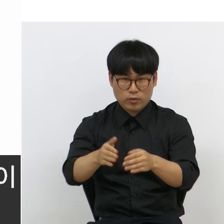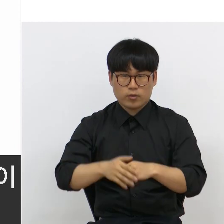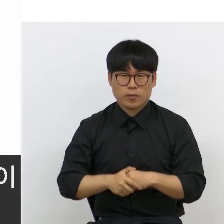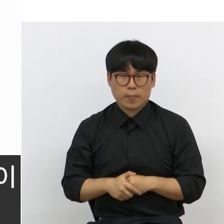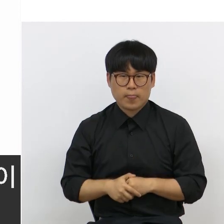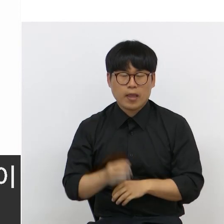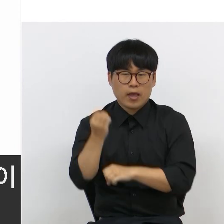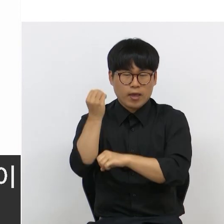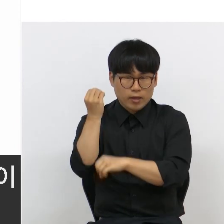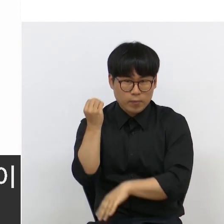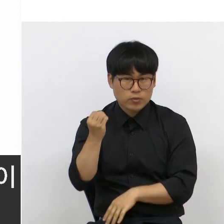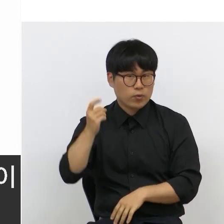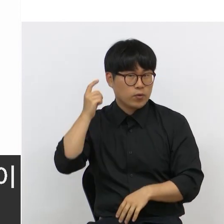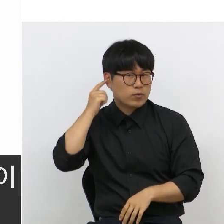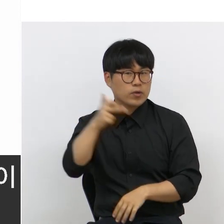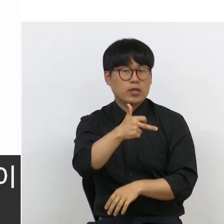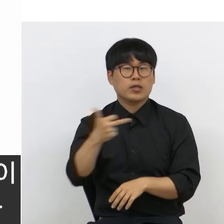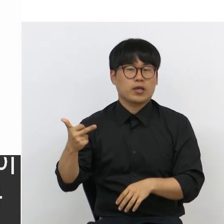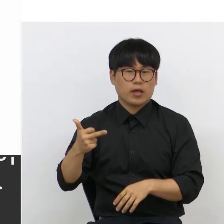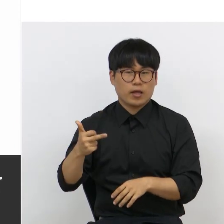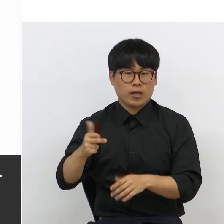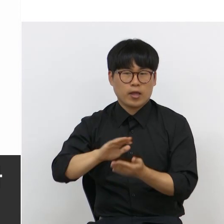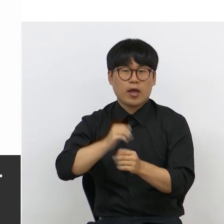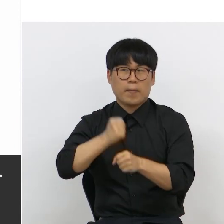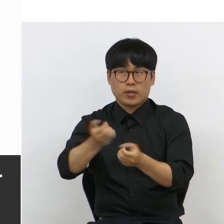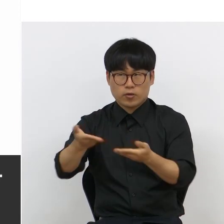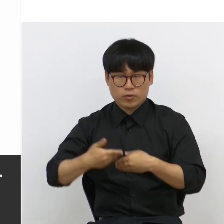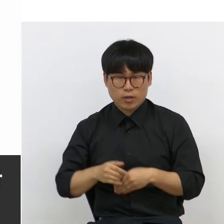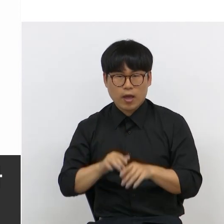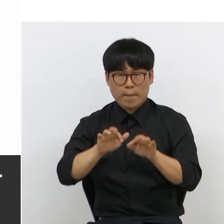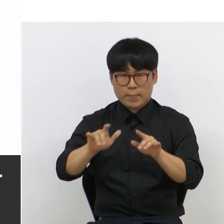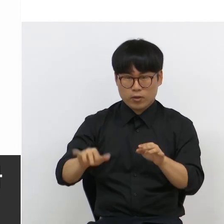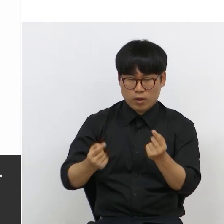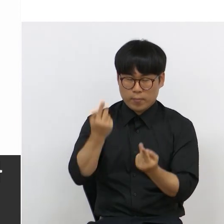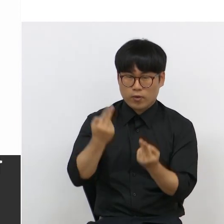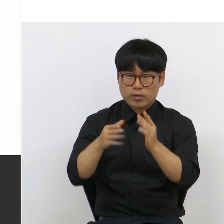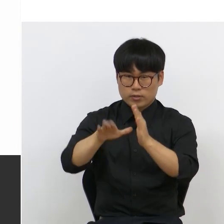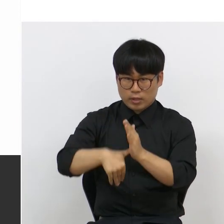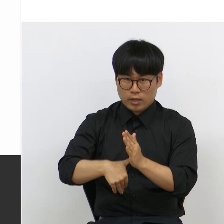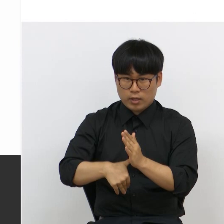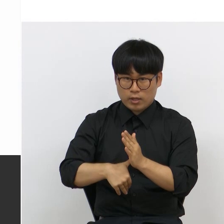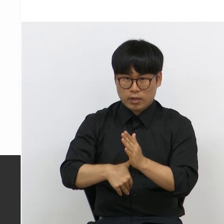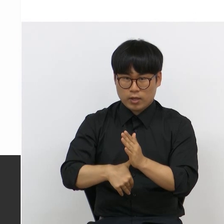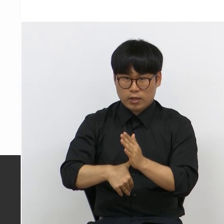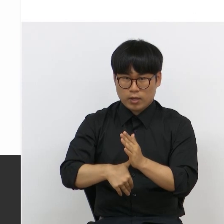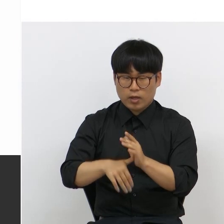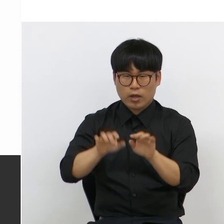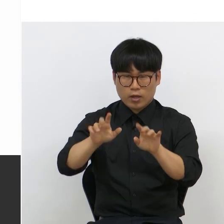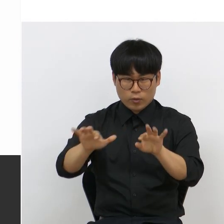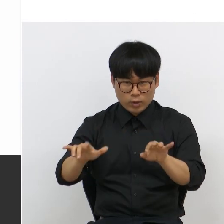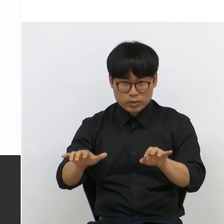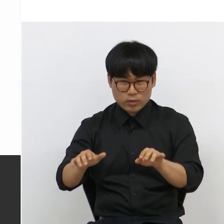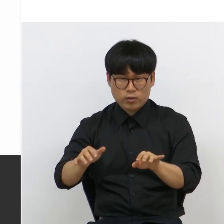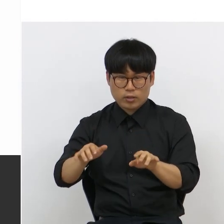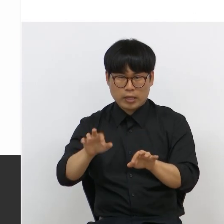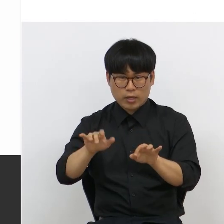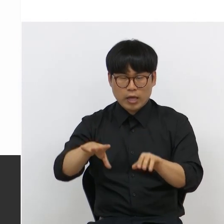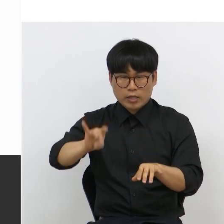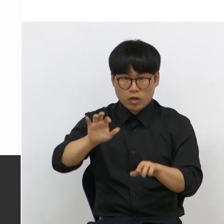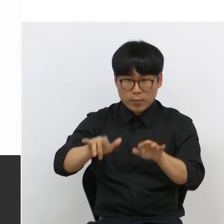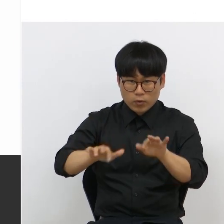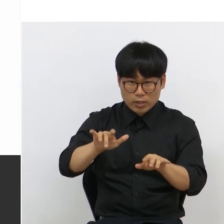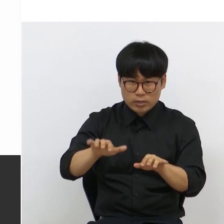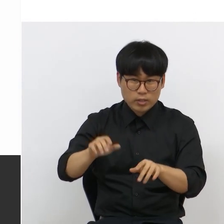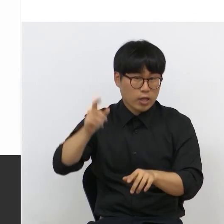하지만 기본적으로 소리를 크게 해주는 겁니다. 아까 피아노 건반으로 치면 피아노 건반을 손가락으로 치는 걸 망치로 치는 거에